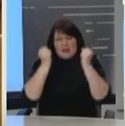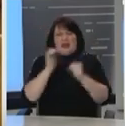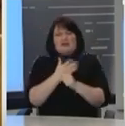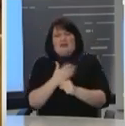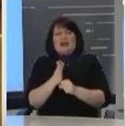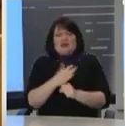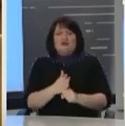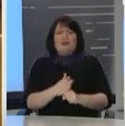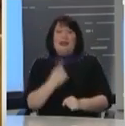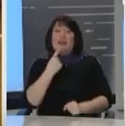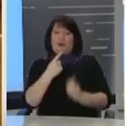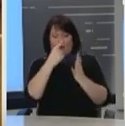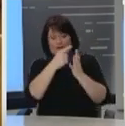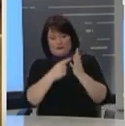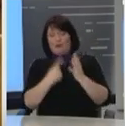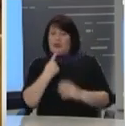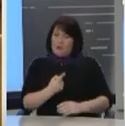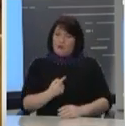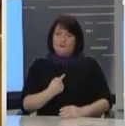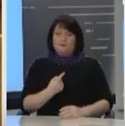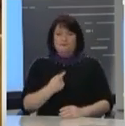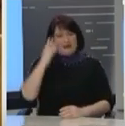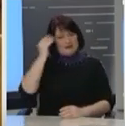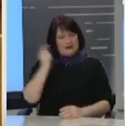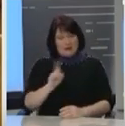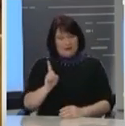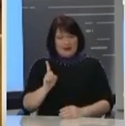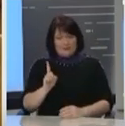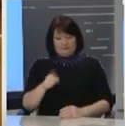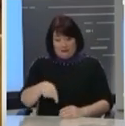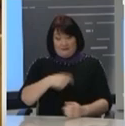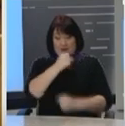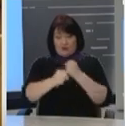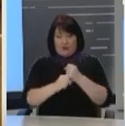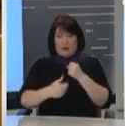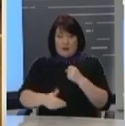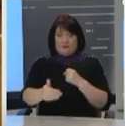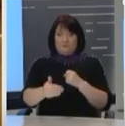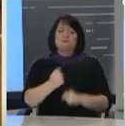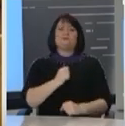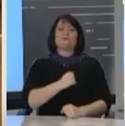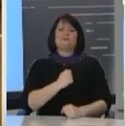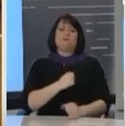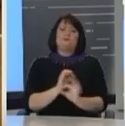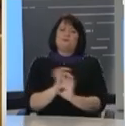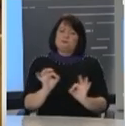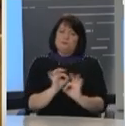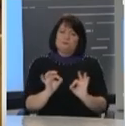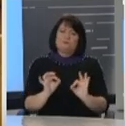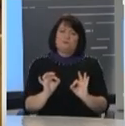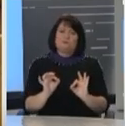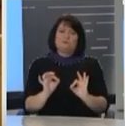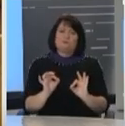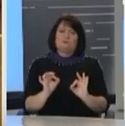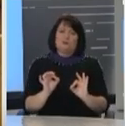Σταχυολογώ για να μην ξεχνιόμαστε, διότι μπαίνουμε, παραλαμβάνω, σε μια χρονιά που πιστεύω ακράδαντα ότι θα έχει